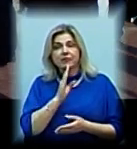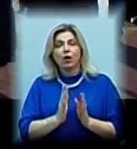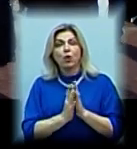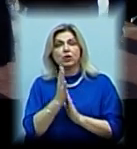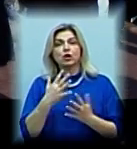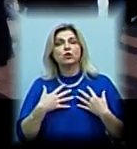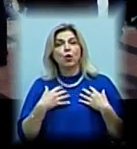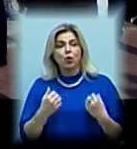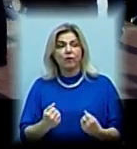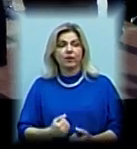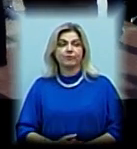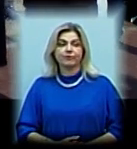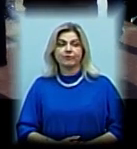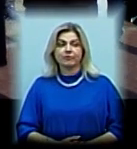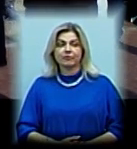і